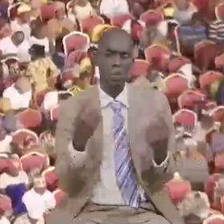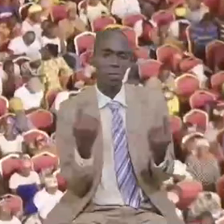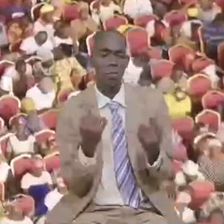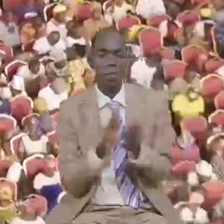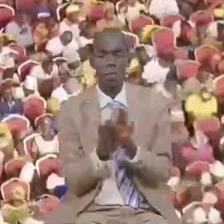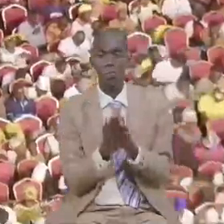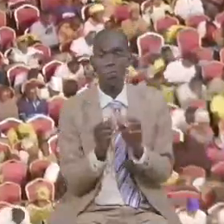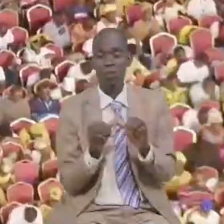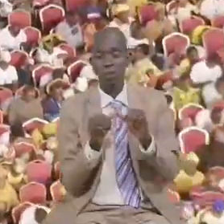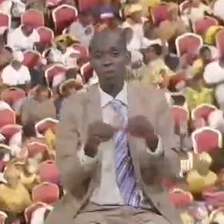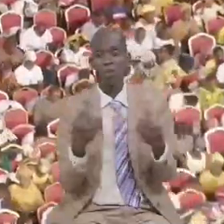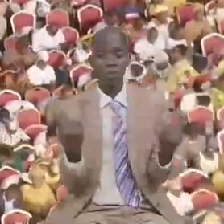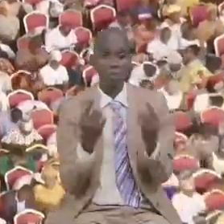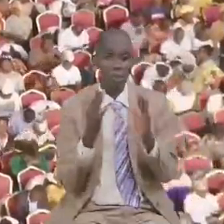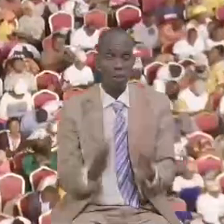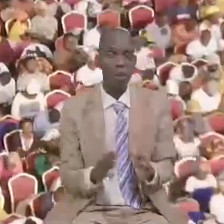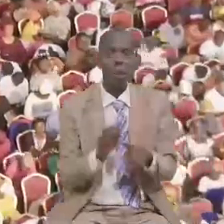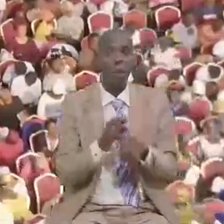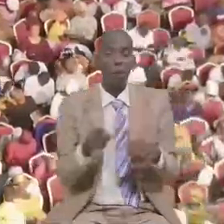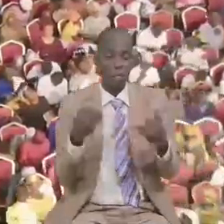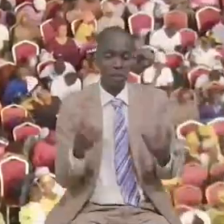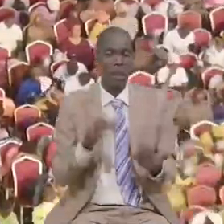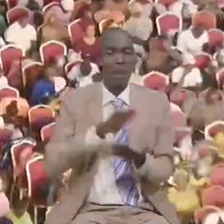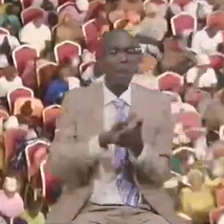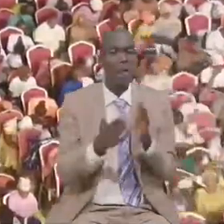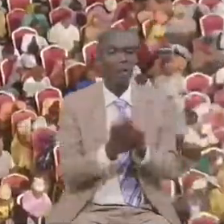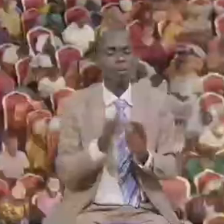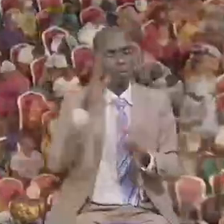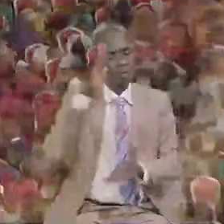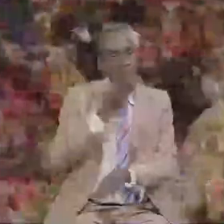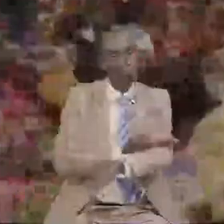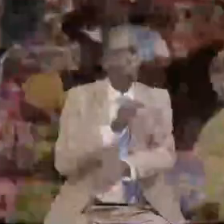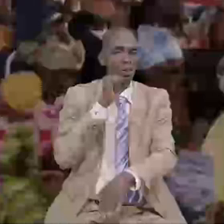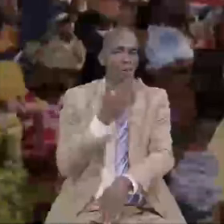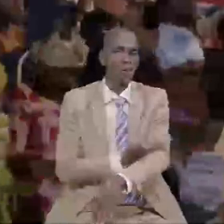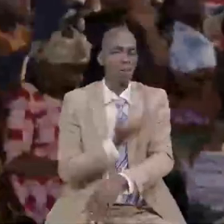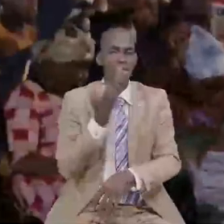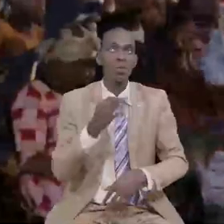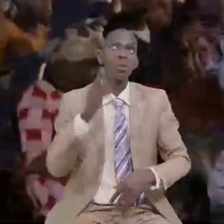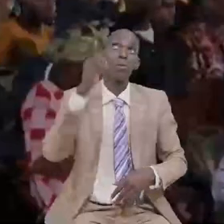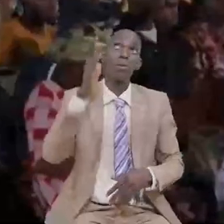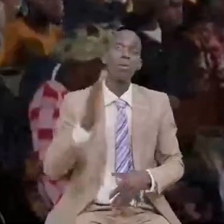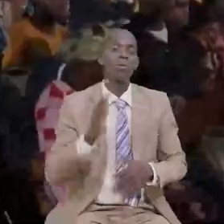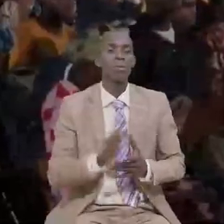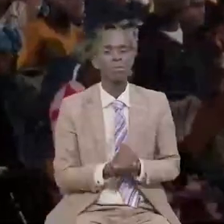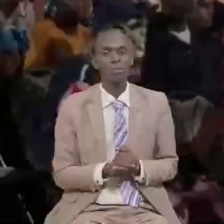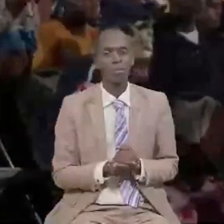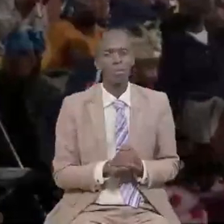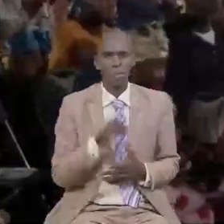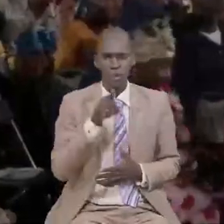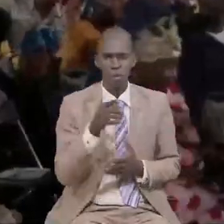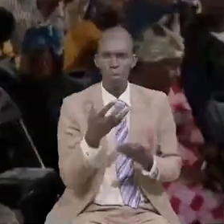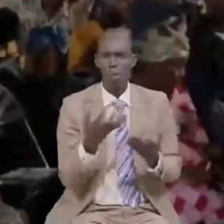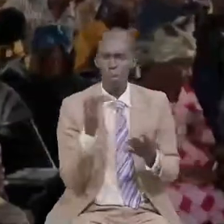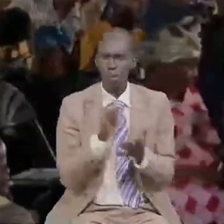pécheurs, mais que nous devenions des fils, des filles, des enfants de Dieu. Tu veux